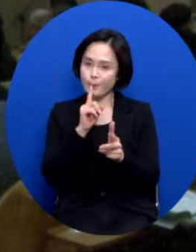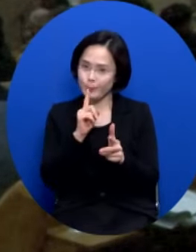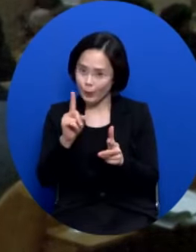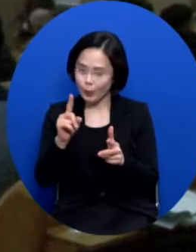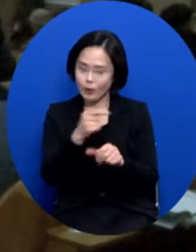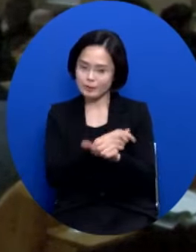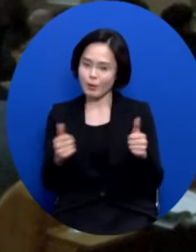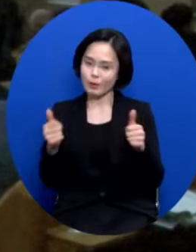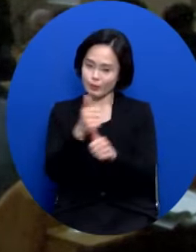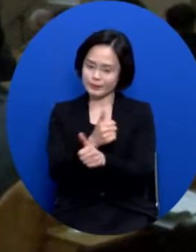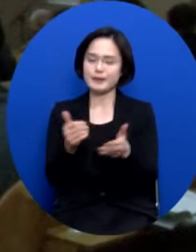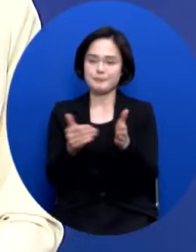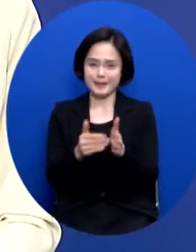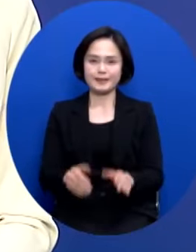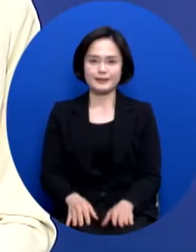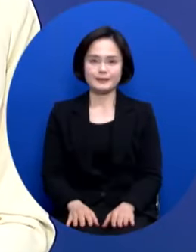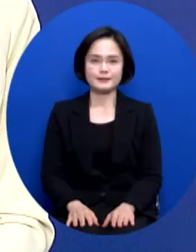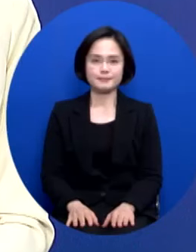등이 진행됐습니다.